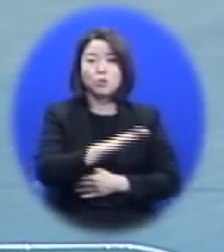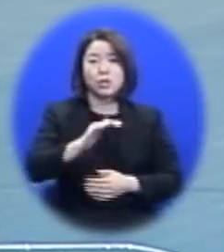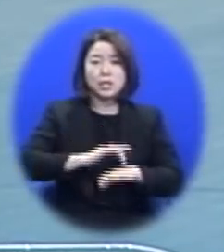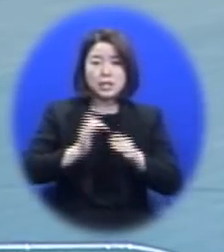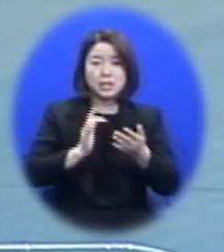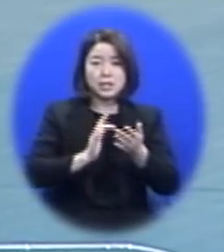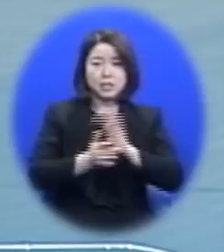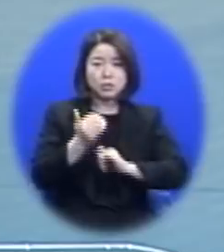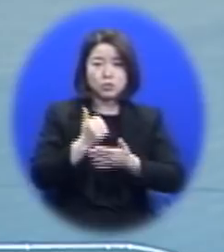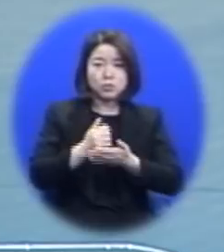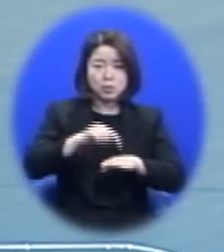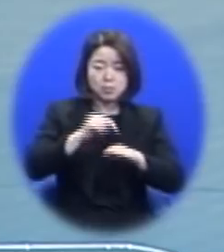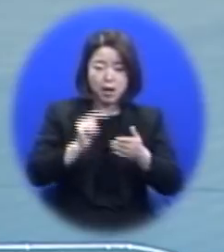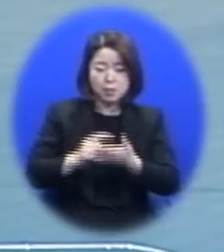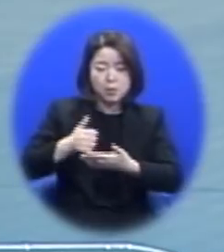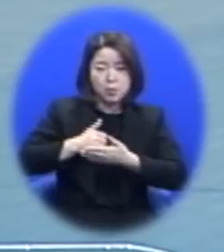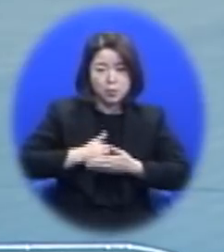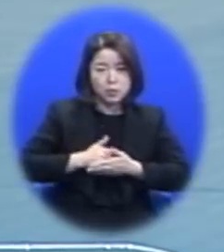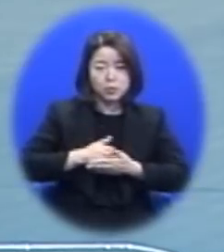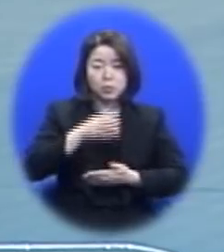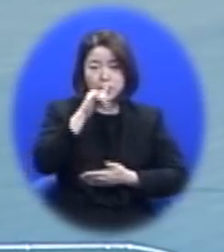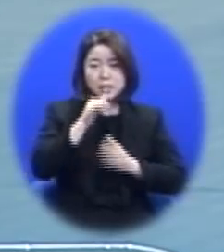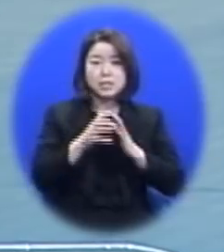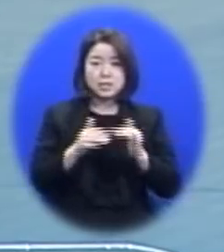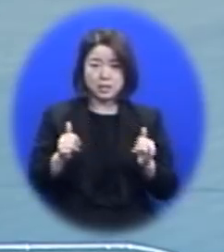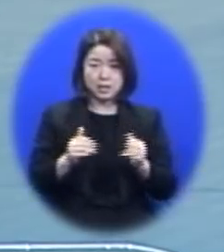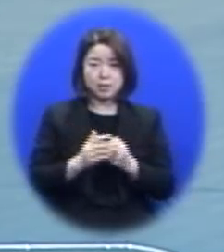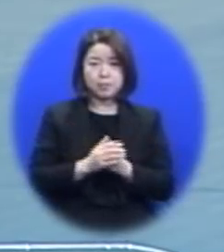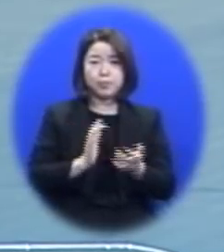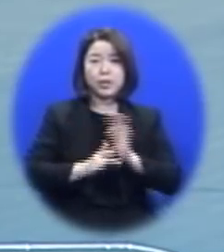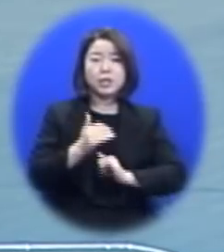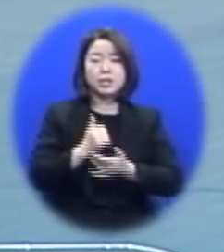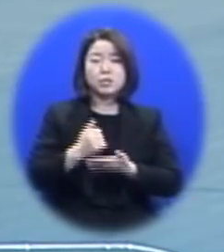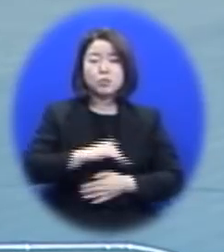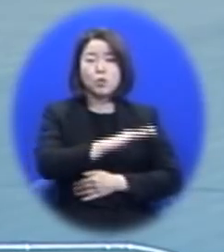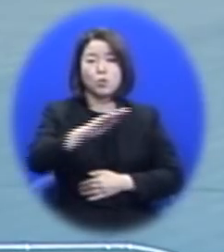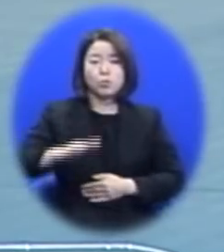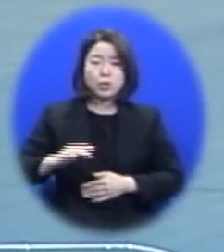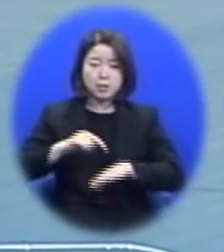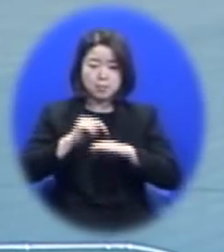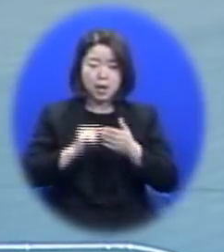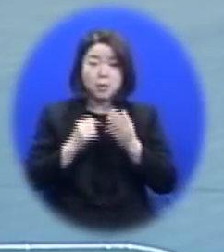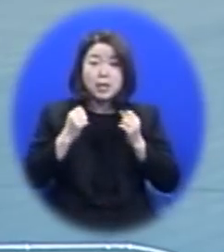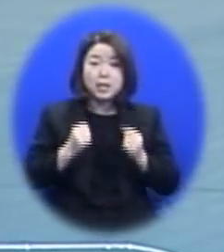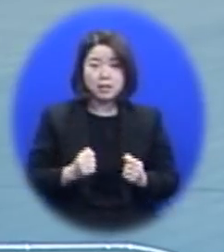마음에 모시고 있는 사람입니다. 아, 예수님이 우리 마음에 계신데